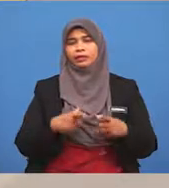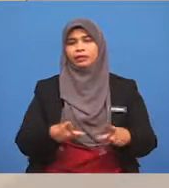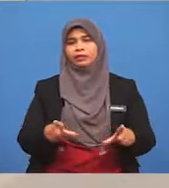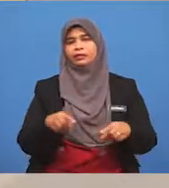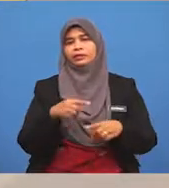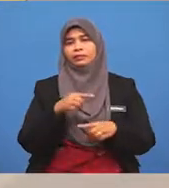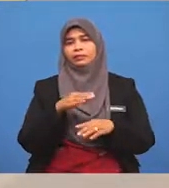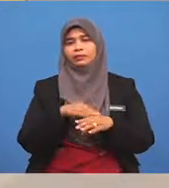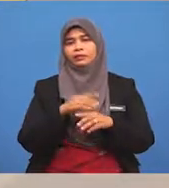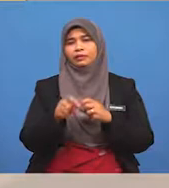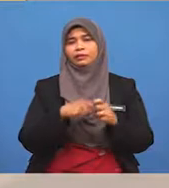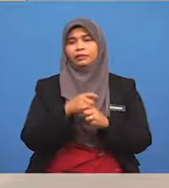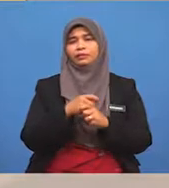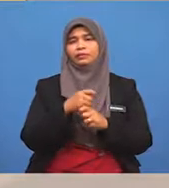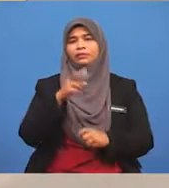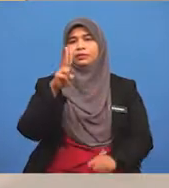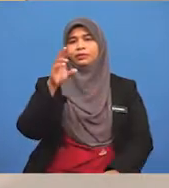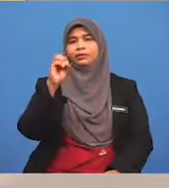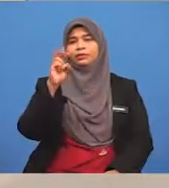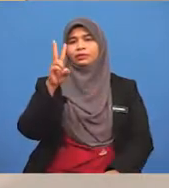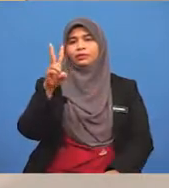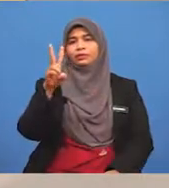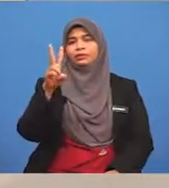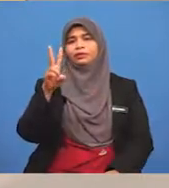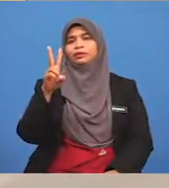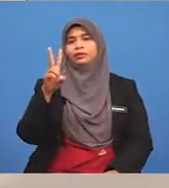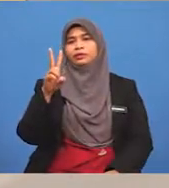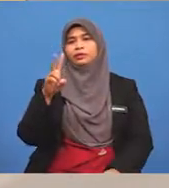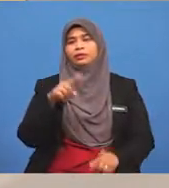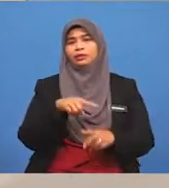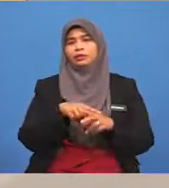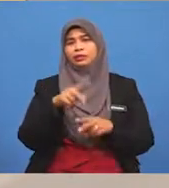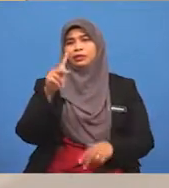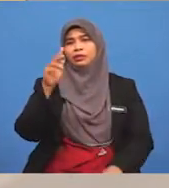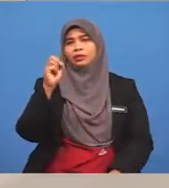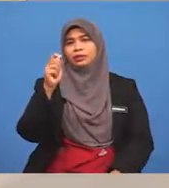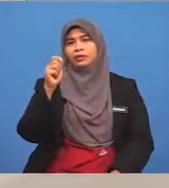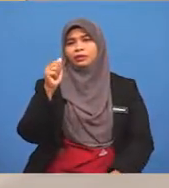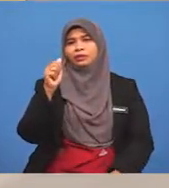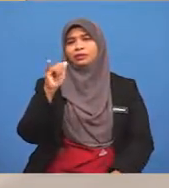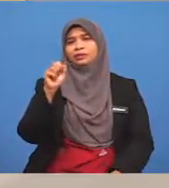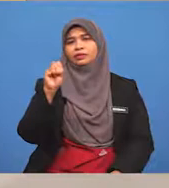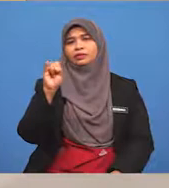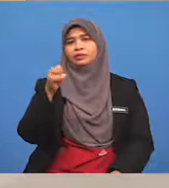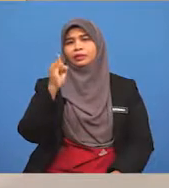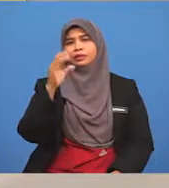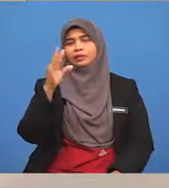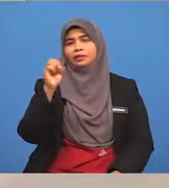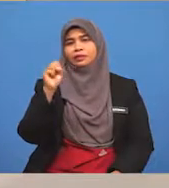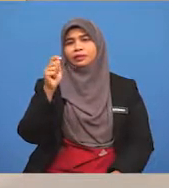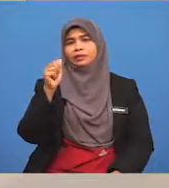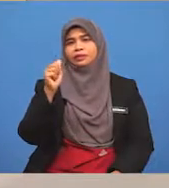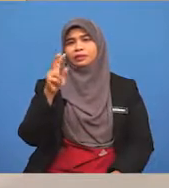Dilahirkan pada tahun 202 di kota Sajistan dan wafat di